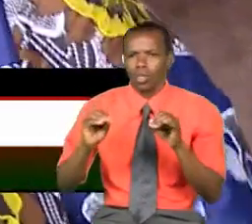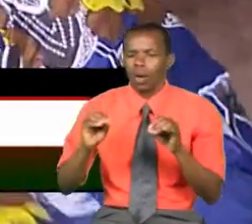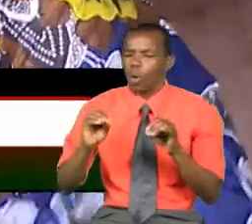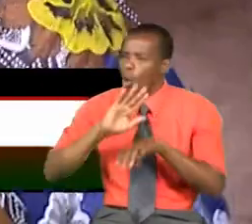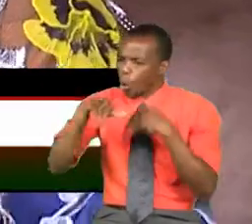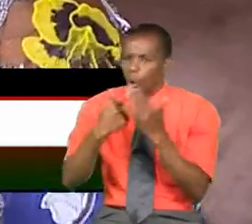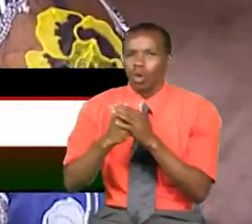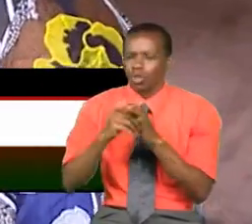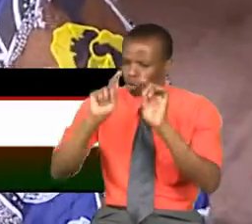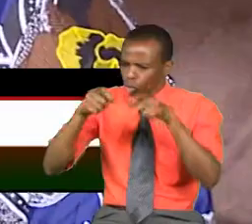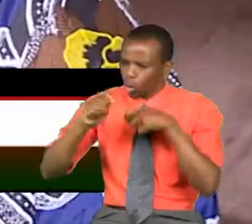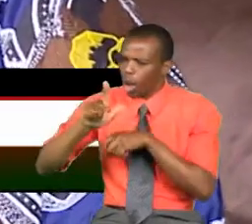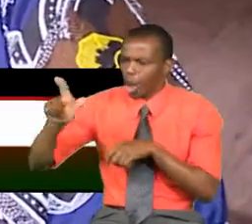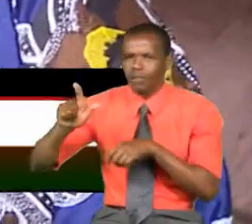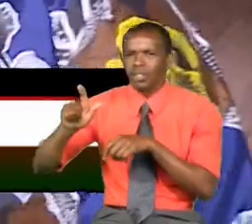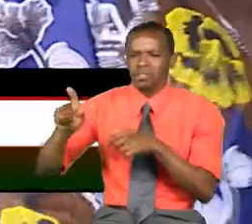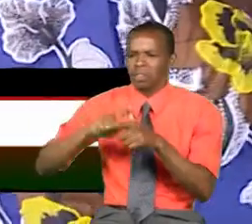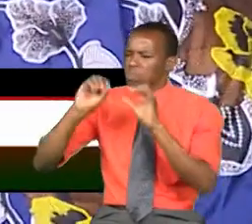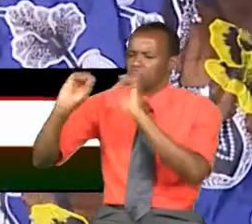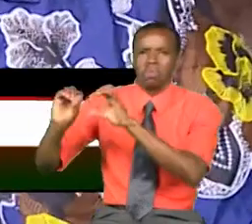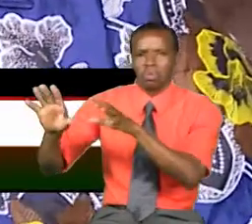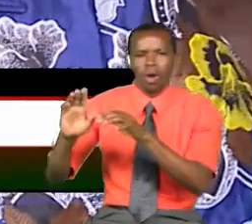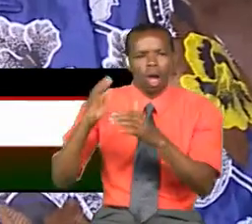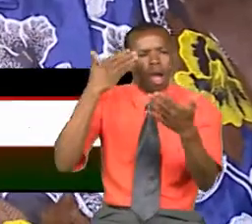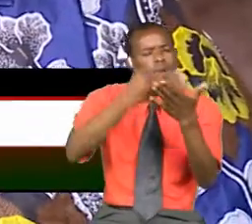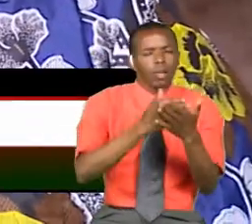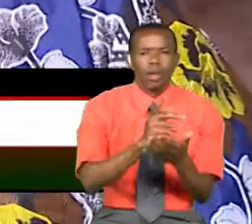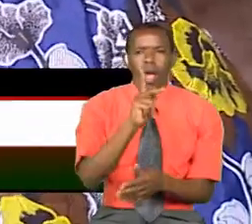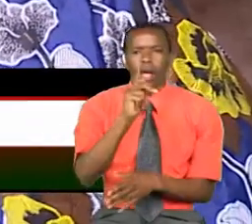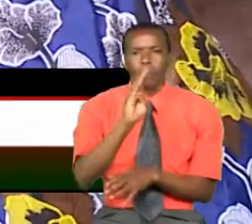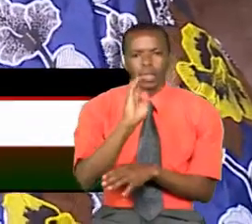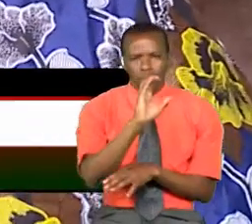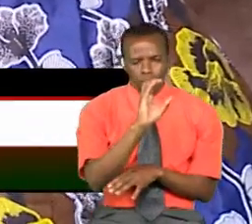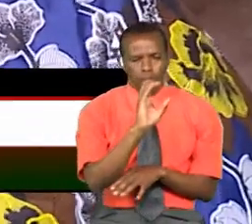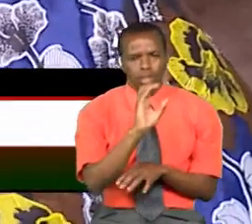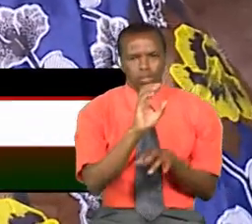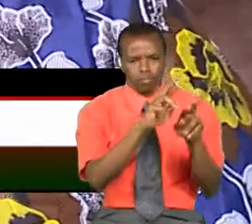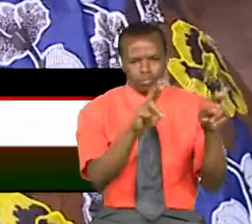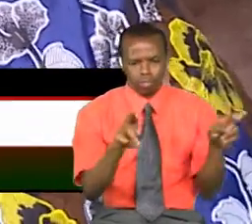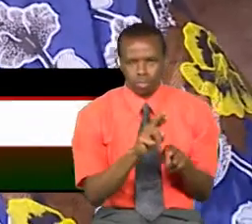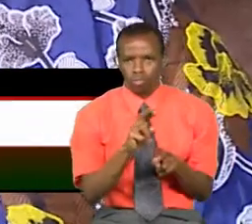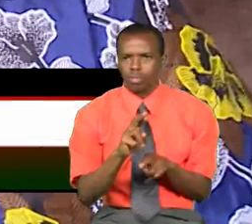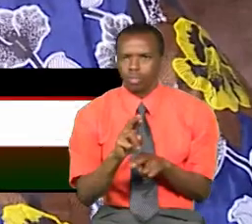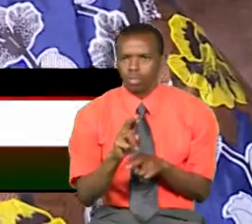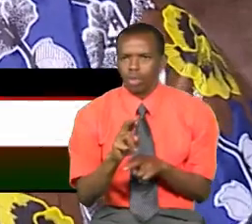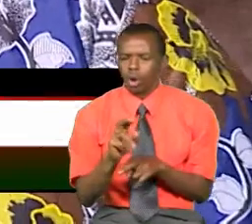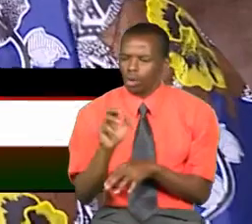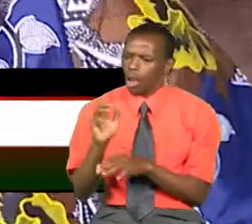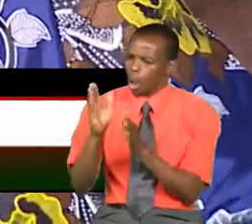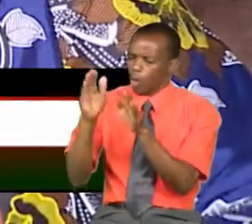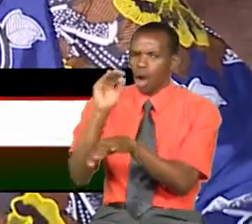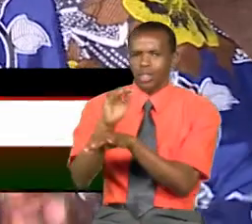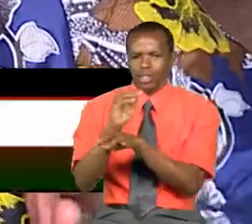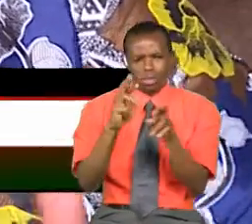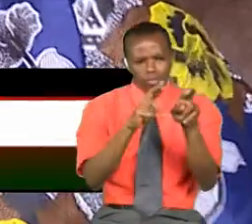moja mpaka broadcasting house. Kufika pale broadcasting house, ndio Ochuka kaniambia, wapi studio?